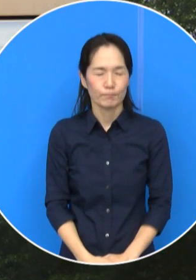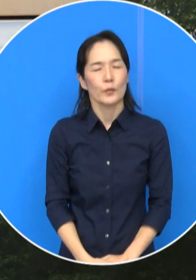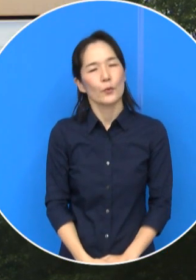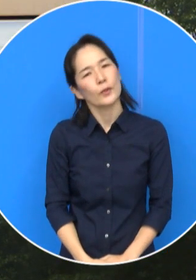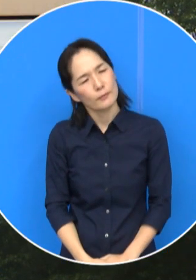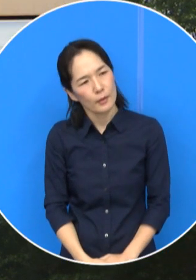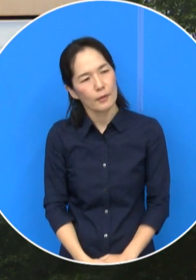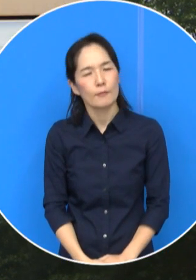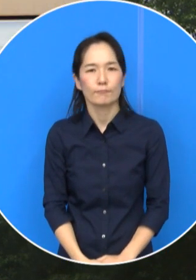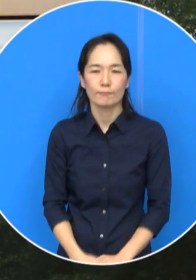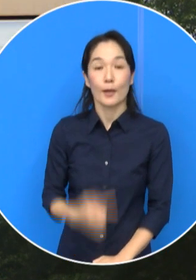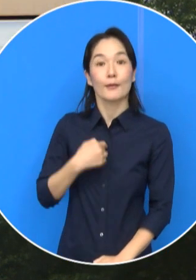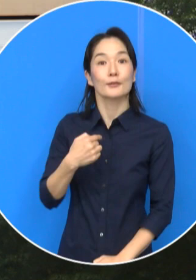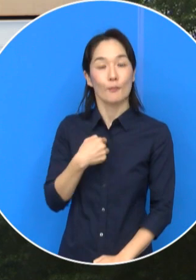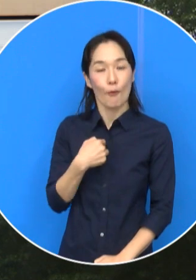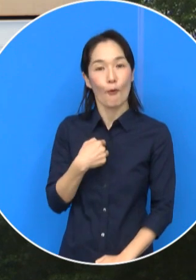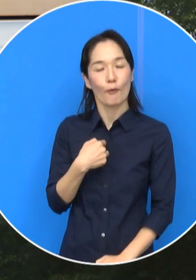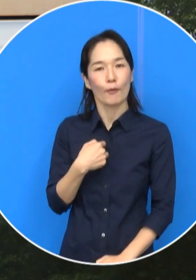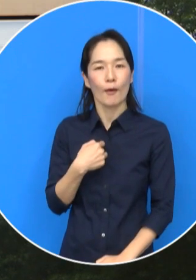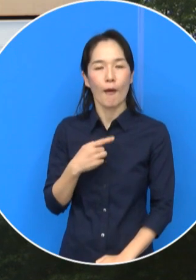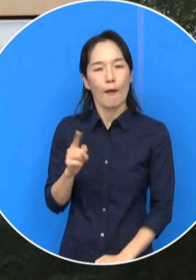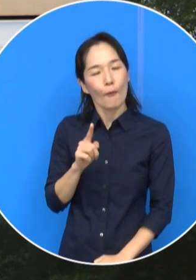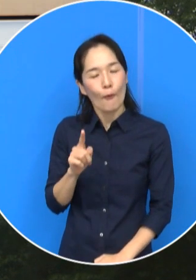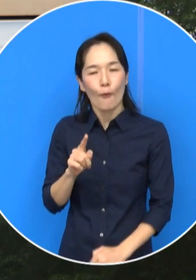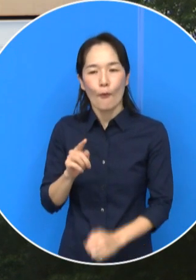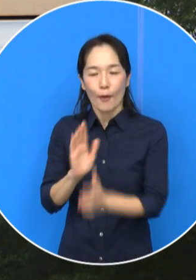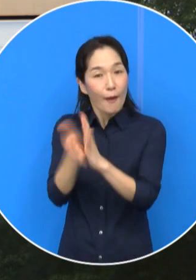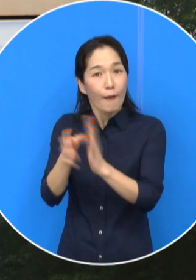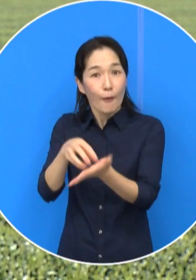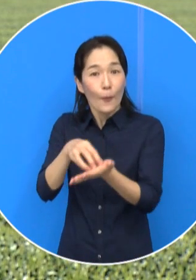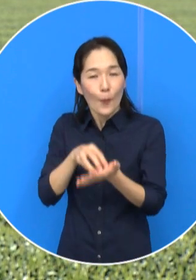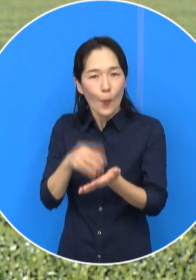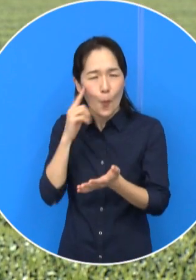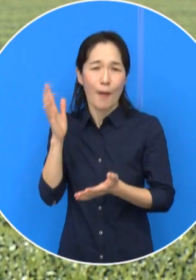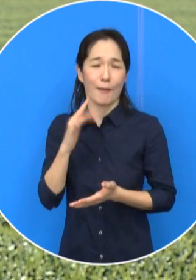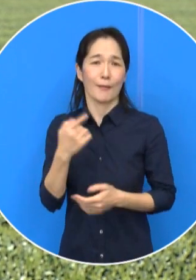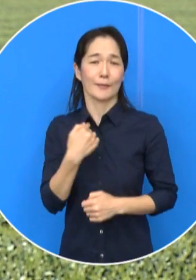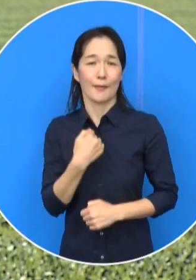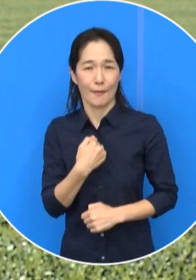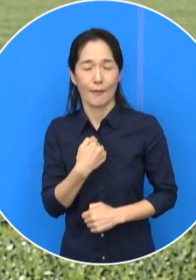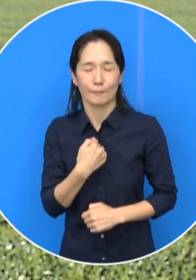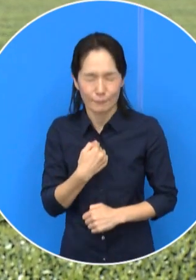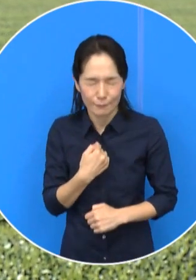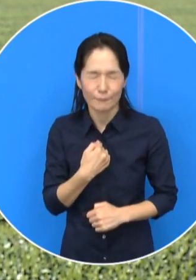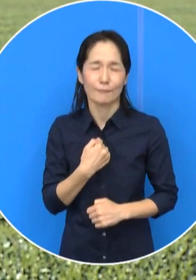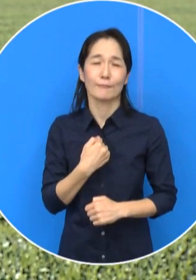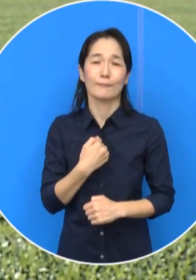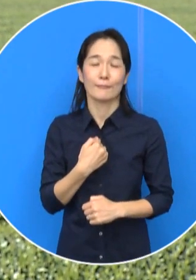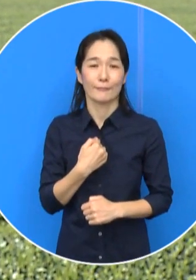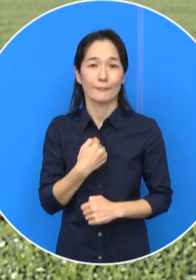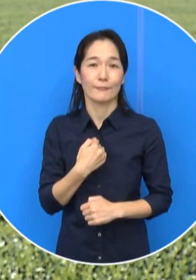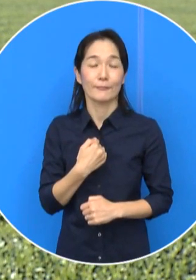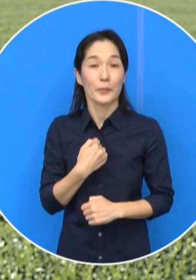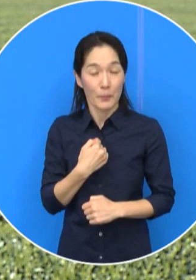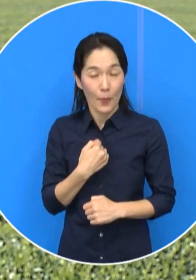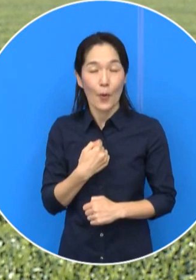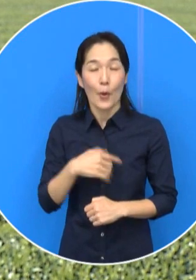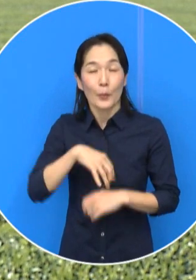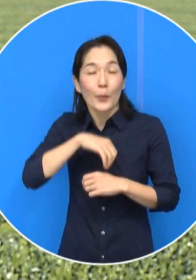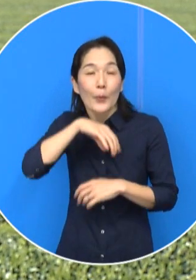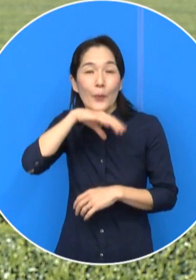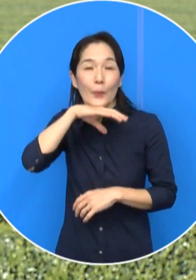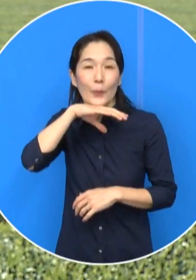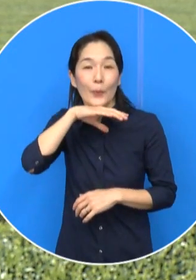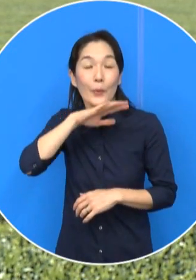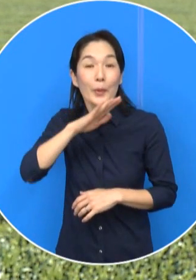そうですね、もう私もこういうありがたいものをいただくなんだと考えたこともなかったんですけど、もうこの年